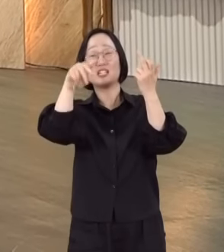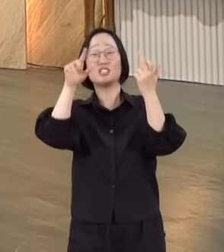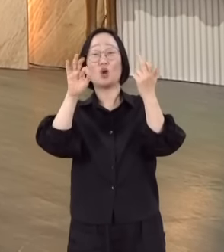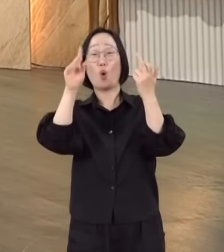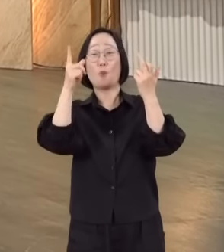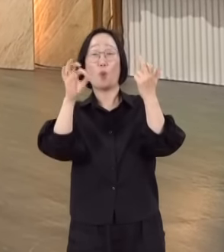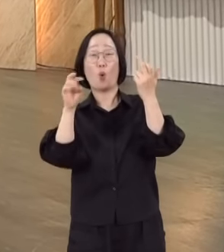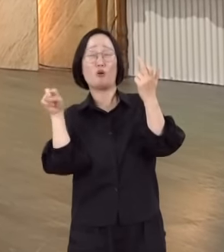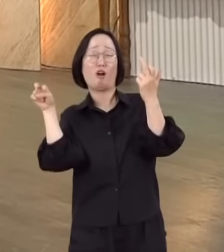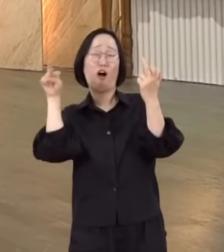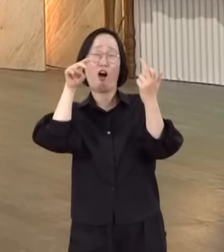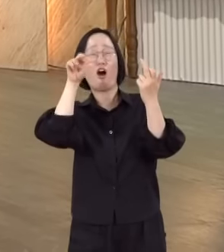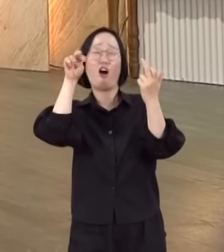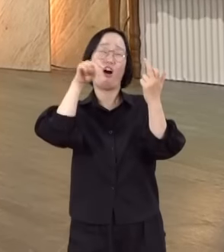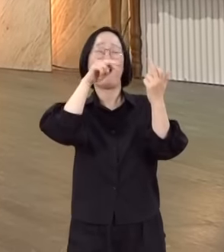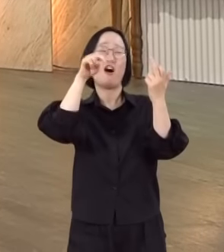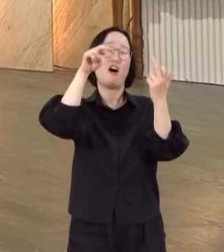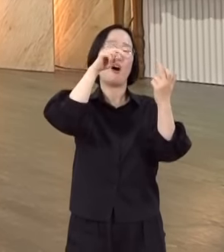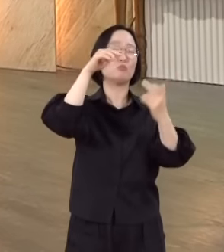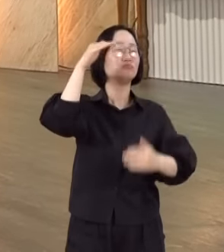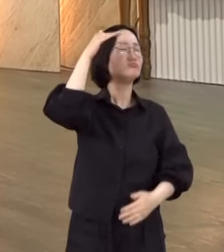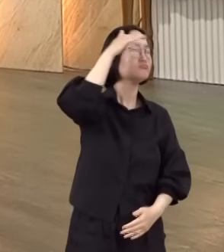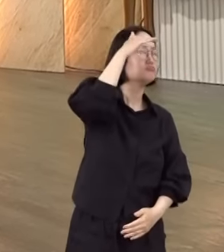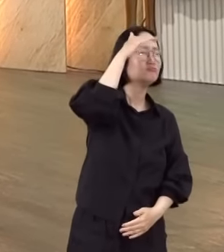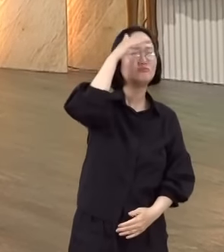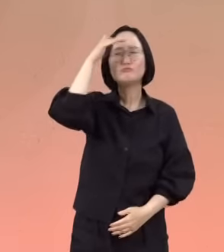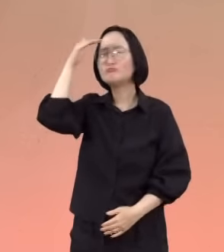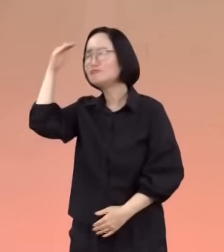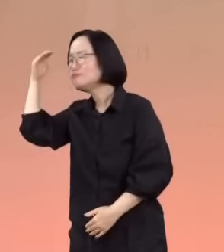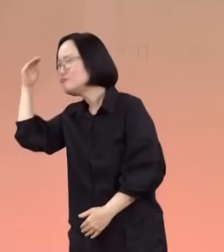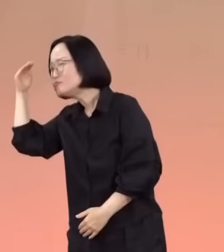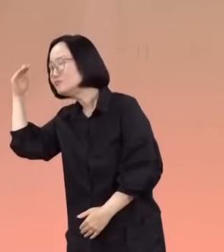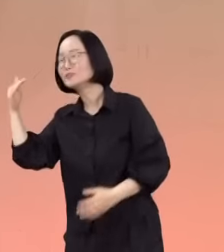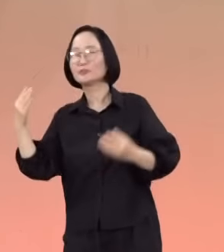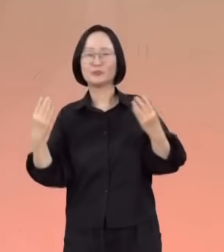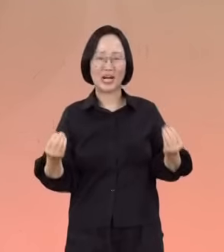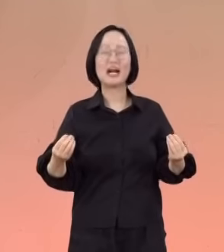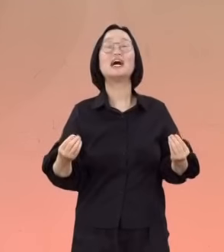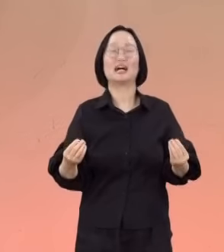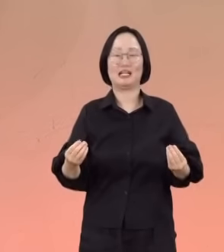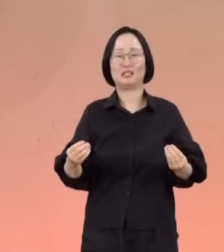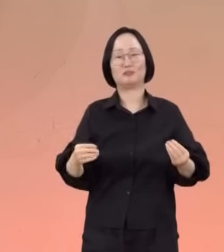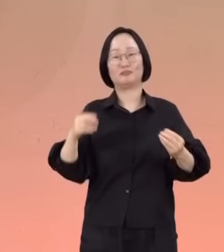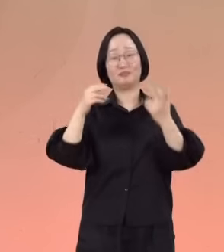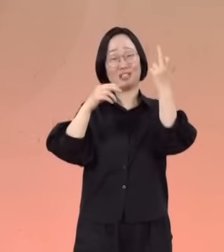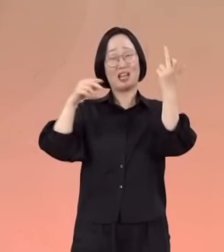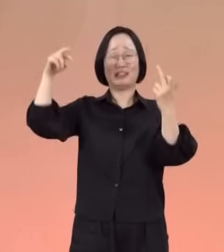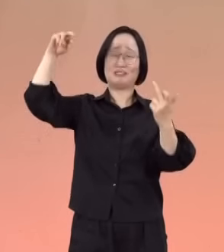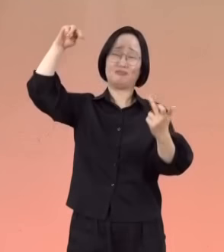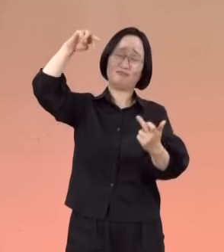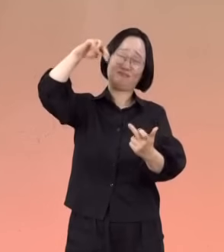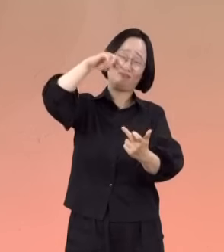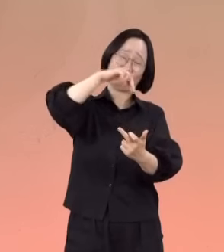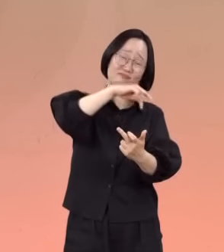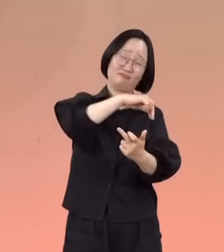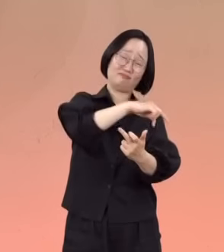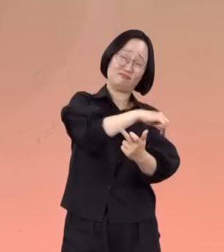시원하게 그 대청봉 경관에 다 이렇게 복음 뒤에 이렇게 이제 내려오는 길에 오늘